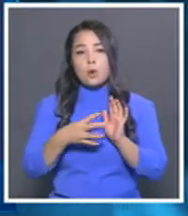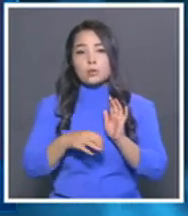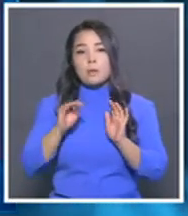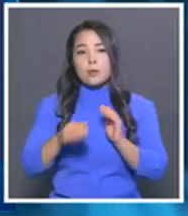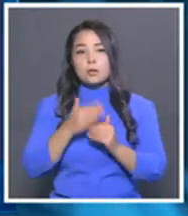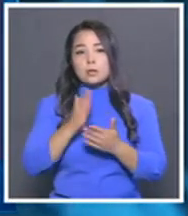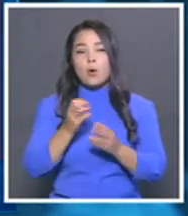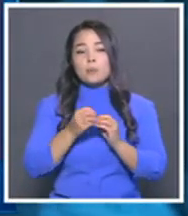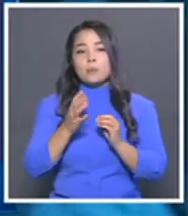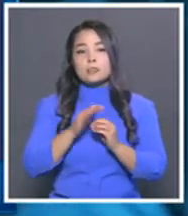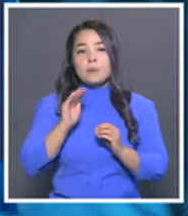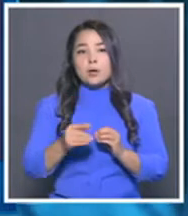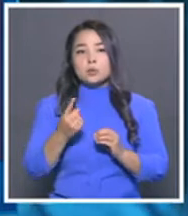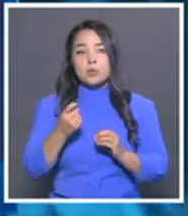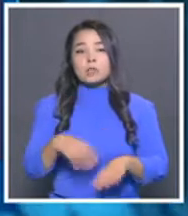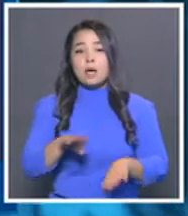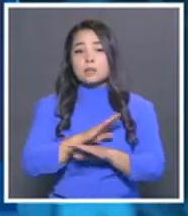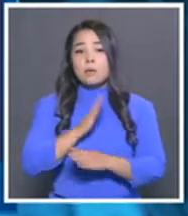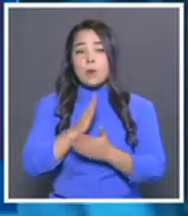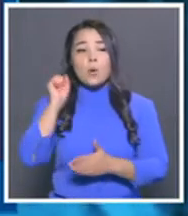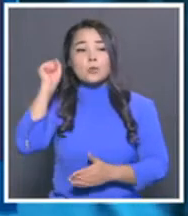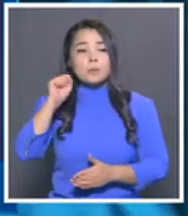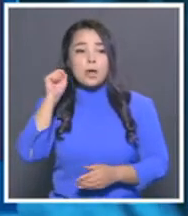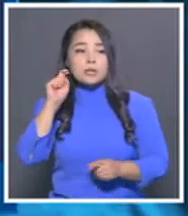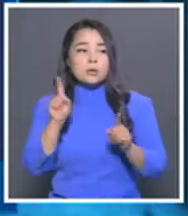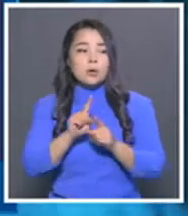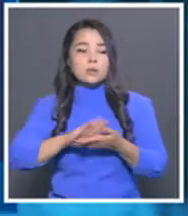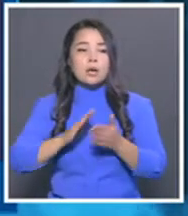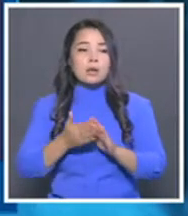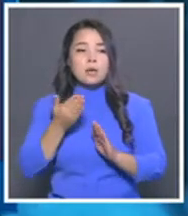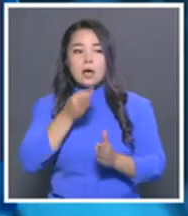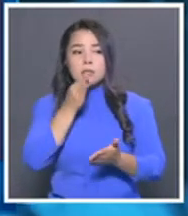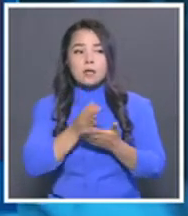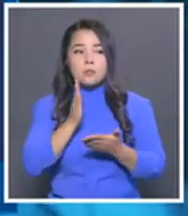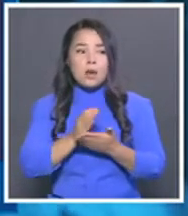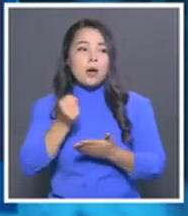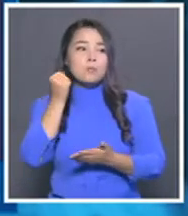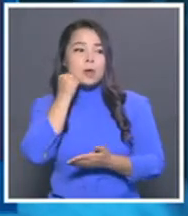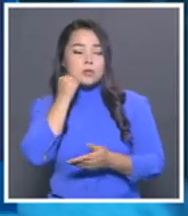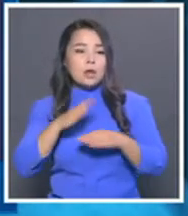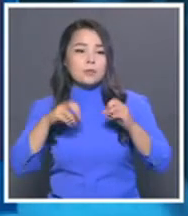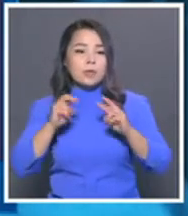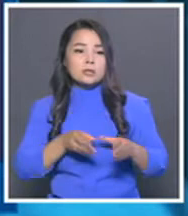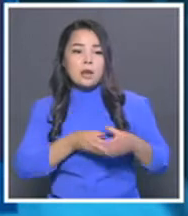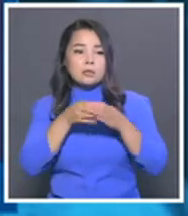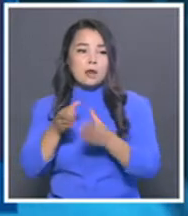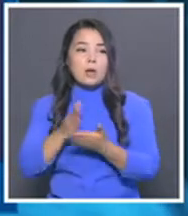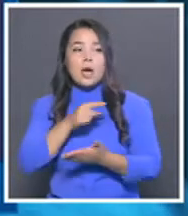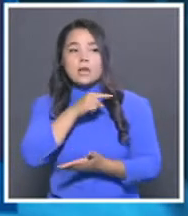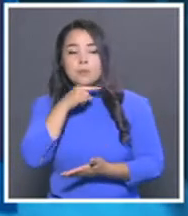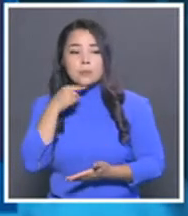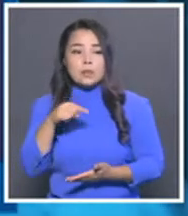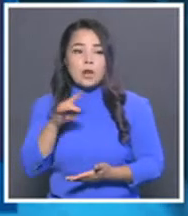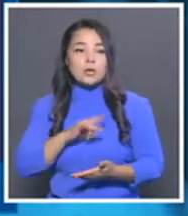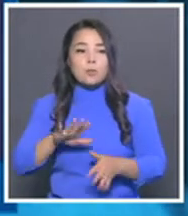15 мың 100-ден астамы қайтыс болған. Өзбекстандағы жағдайда мәз емес, оған көмекке Мәскеу өз мамандарын жібермек. Бұл республикада ковидтан